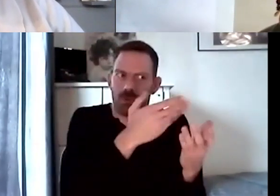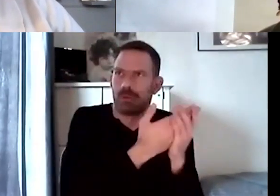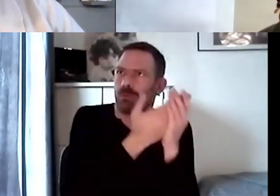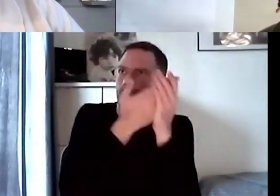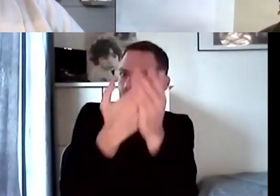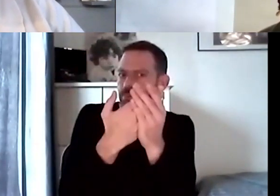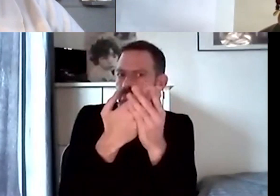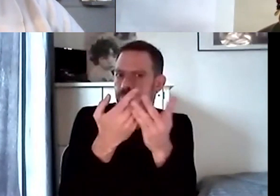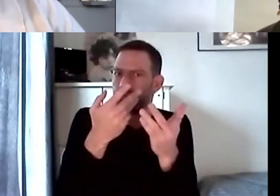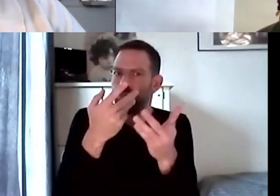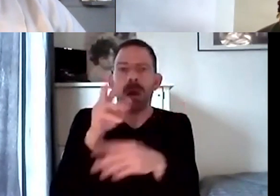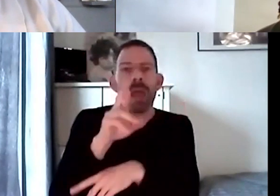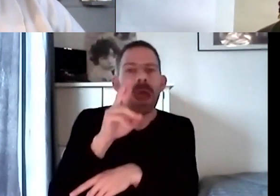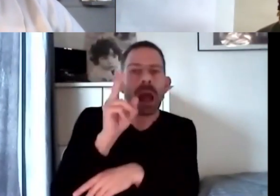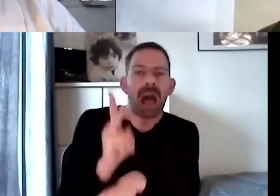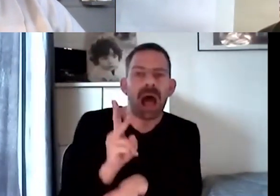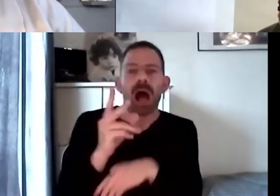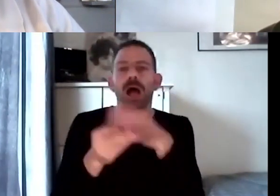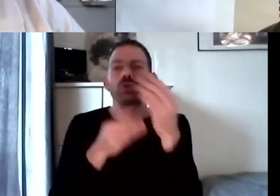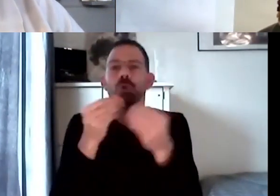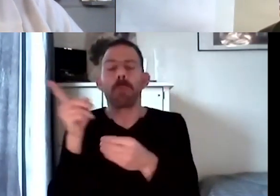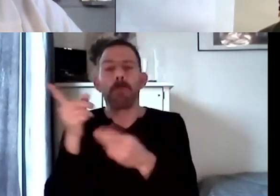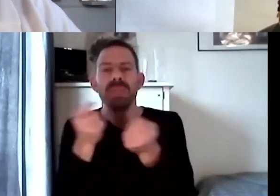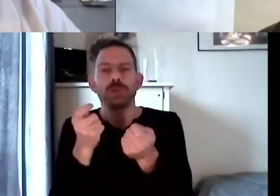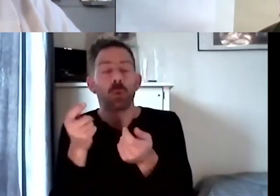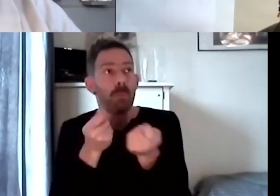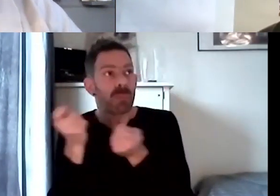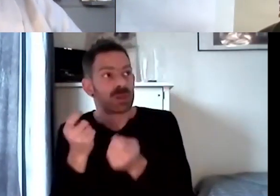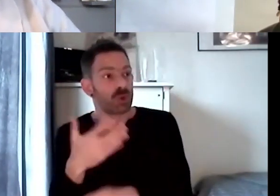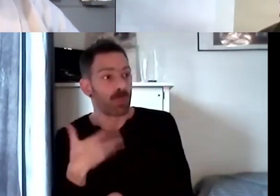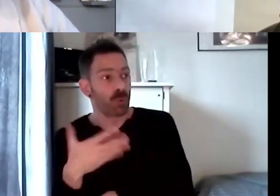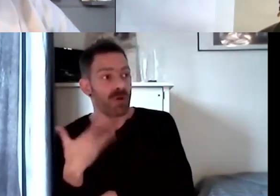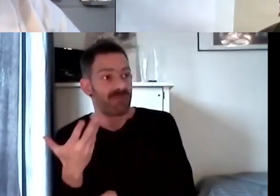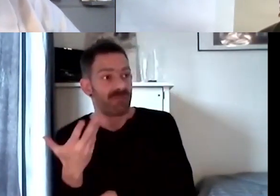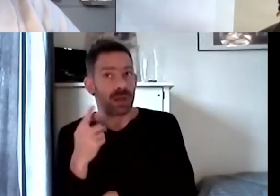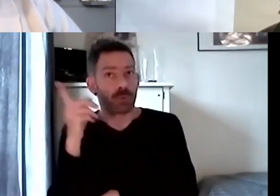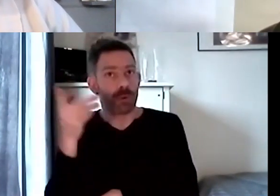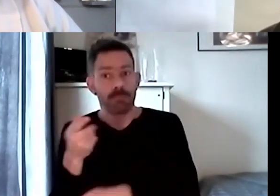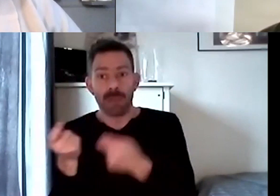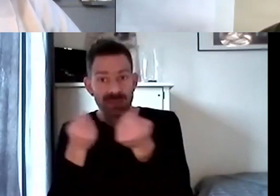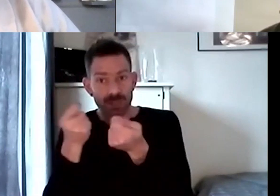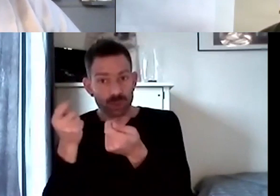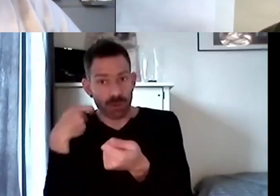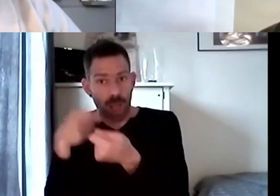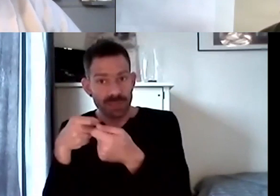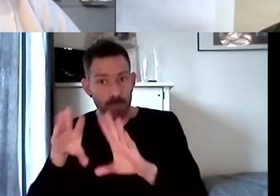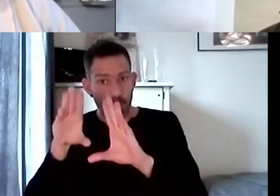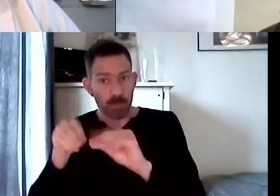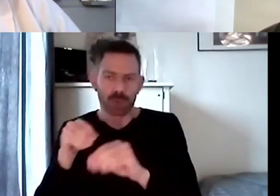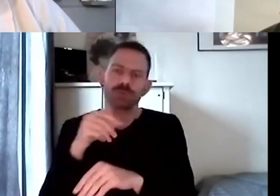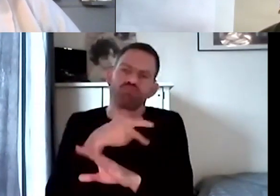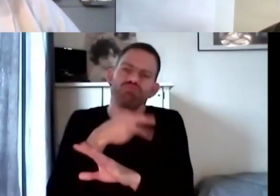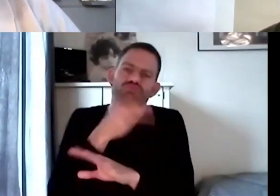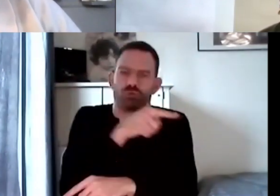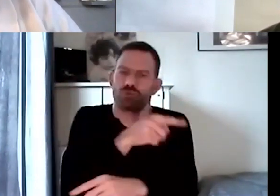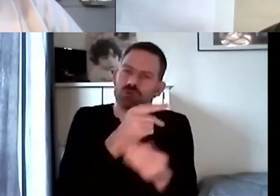à son RH. Le manager, je ne vois pas quel intérêt trop, parce qu'un manager, c'est sur un poste donné. C'est plus vers les RH, éventuellement,